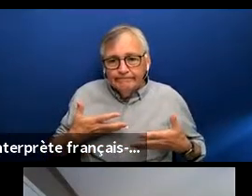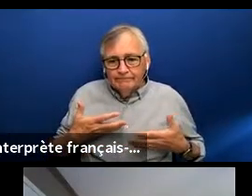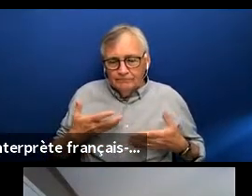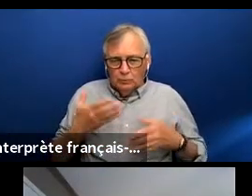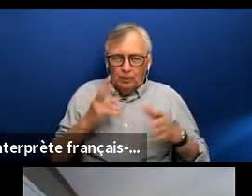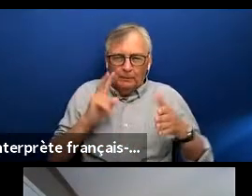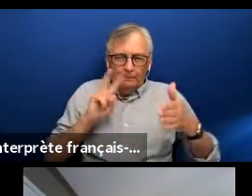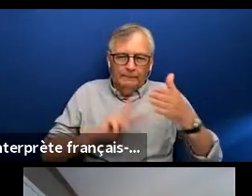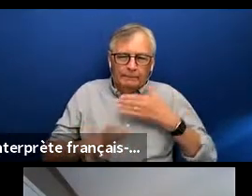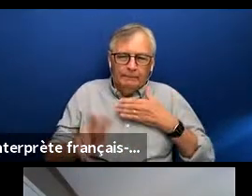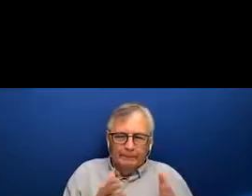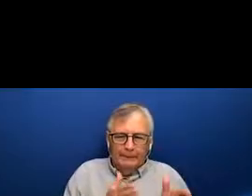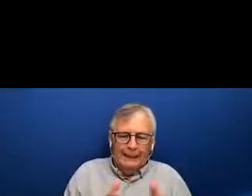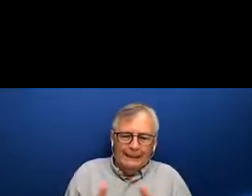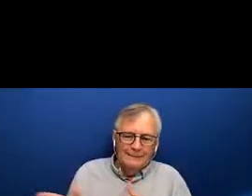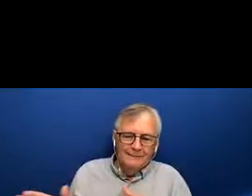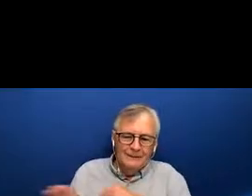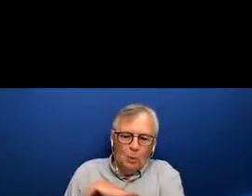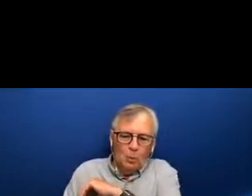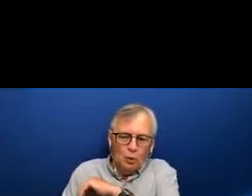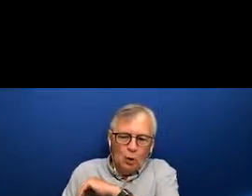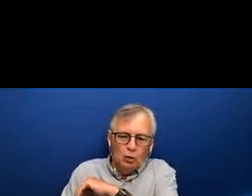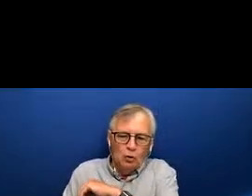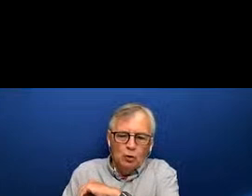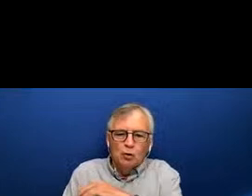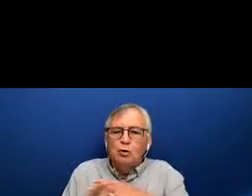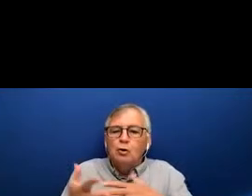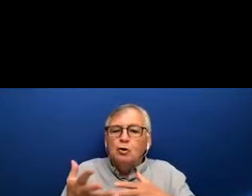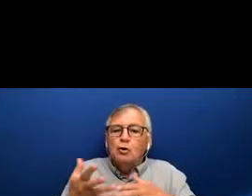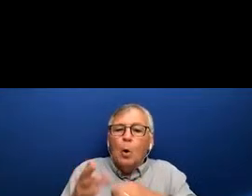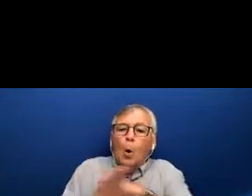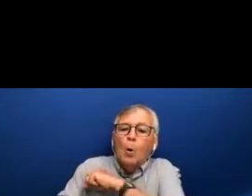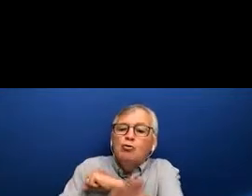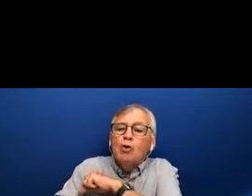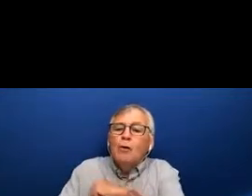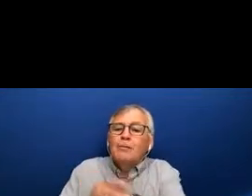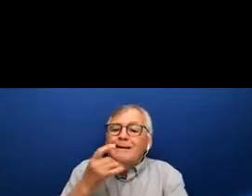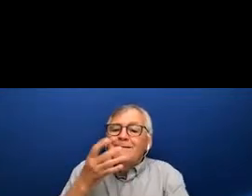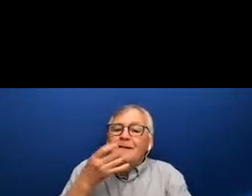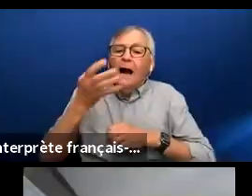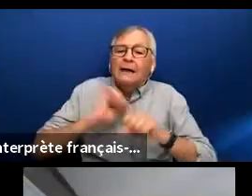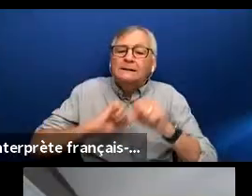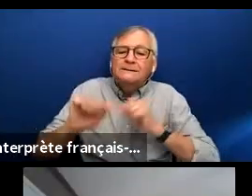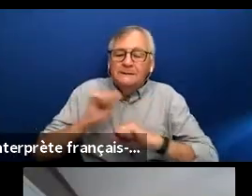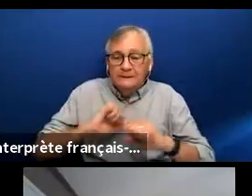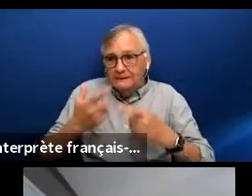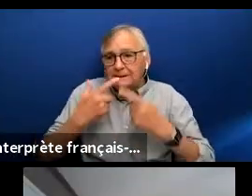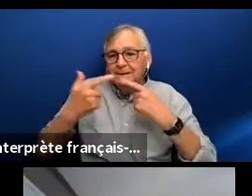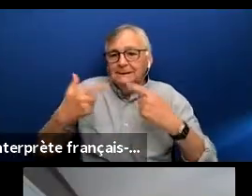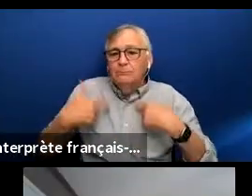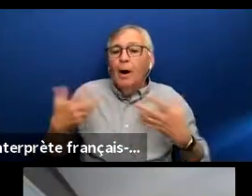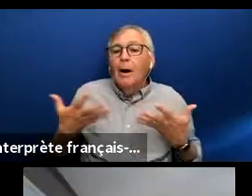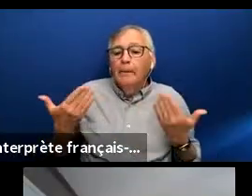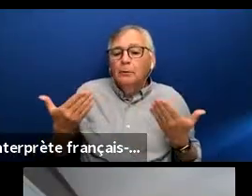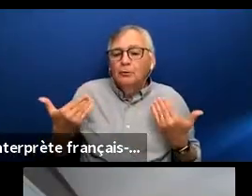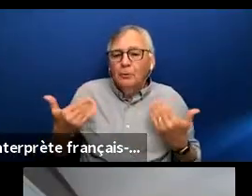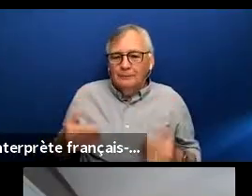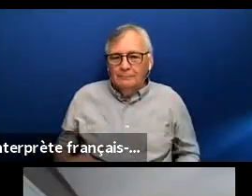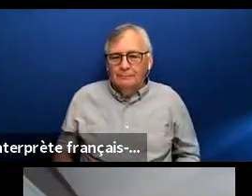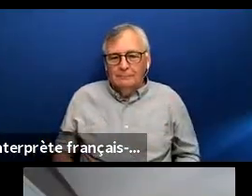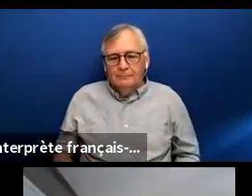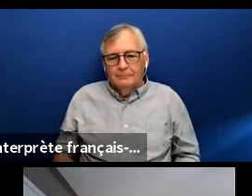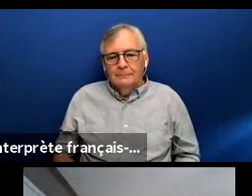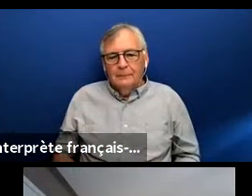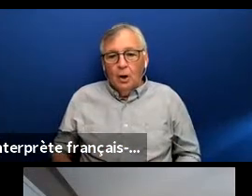de planifier tranquillement les instituts d'automne et d'hiver. Et puis, je tiens à vous mentionner